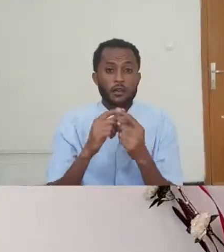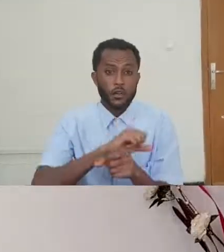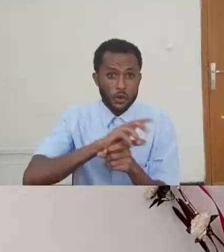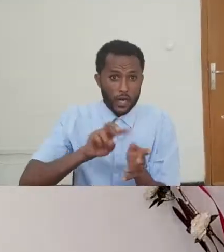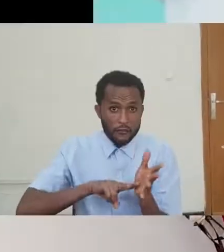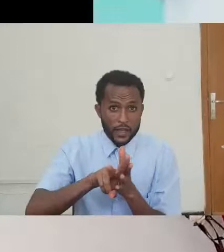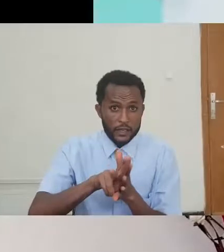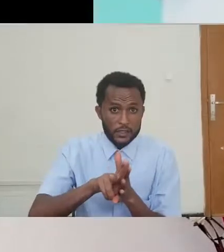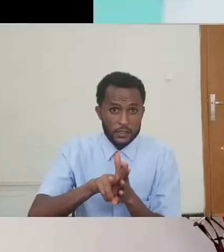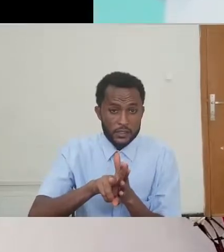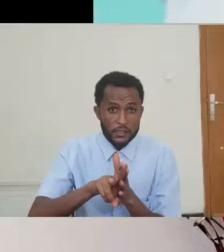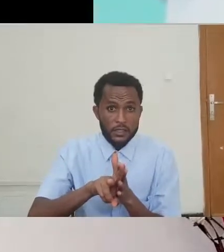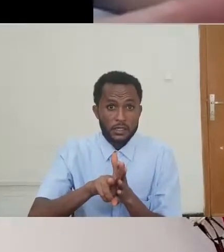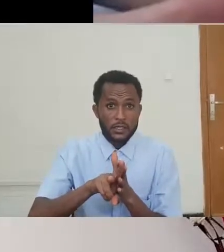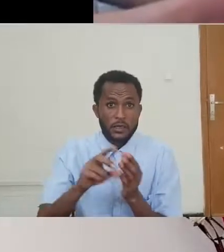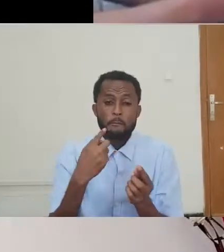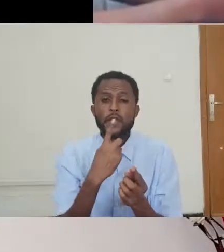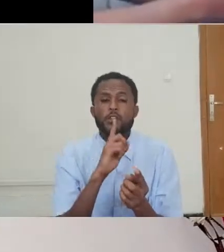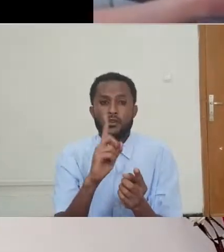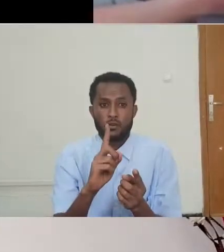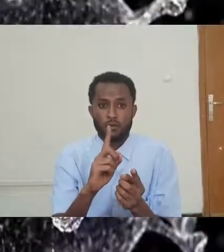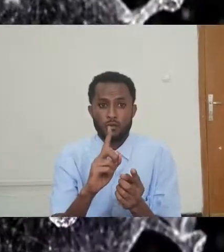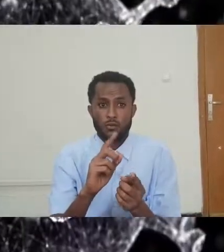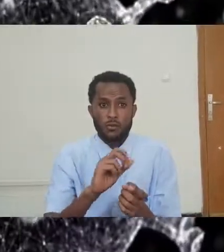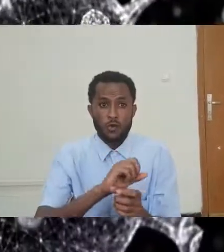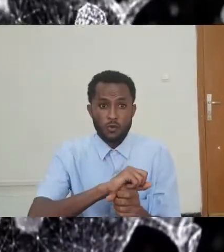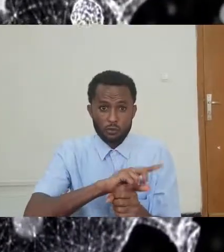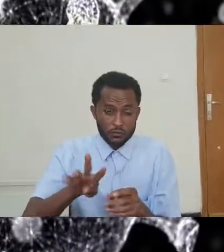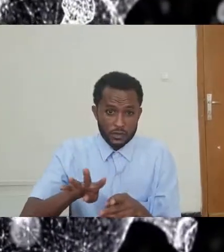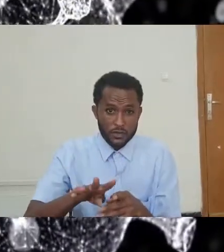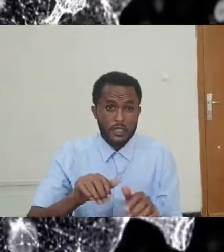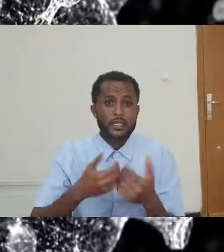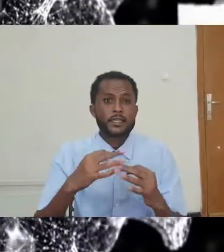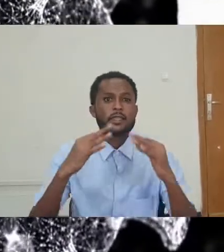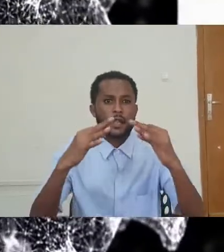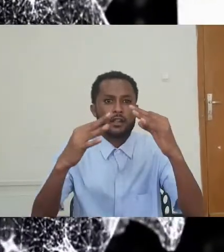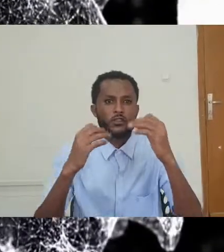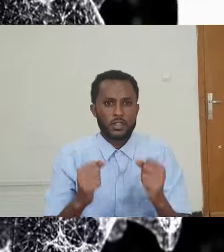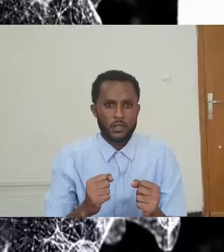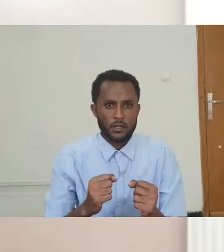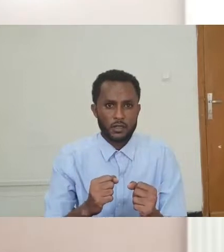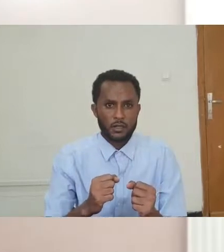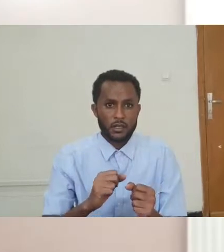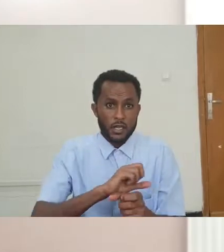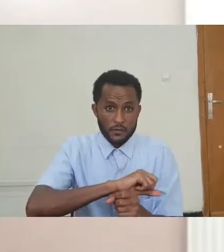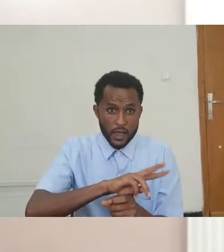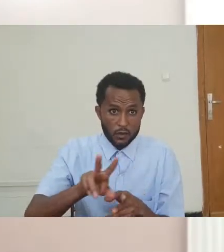እየጨመረ የሚመጣ ሳይሆን ቀስ በቀስ ቁጥሩ ከፍ እያለ እንደሚመጣ ይናገራሉ። የኮሮናቫይረስ ወይ ኮቪድ-19